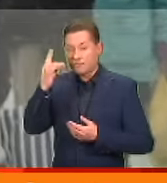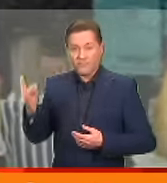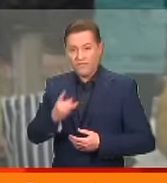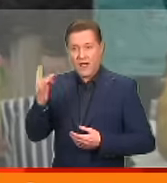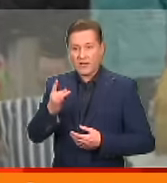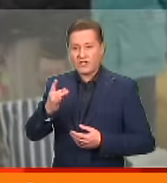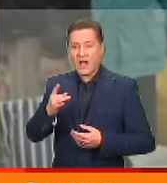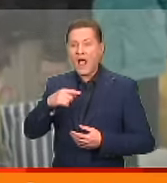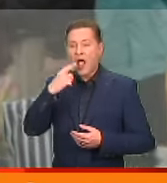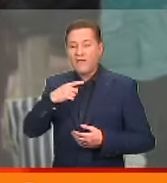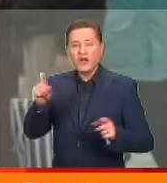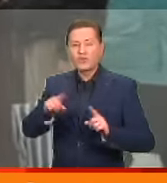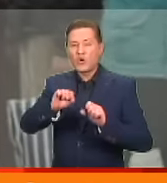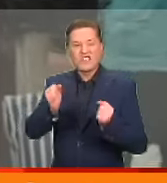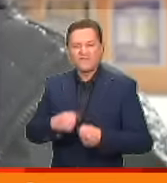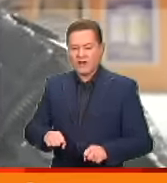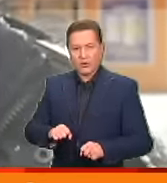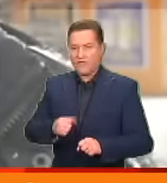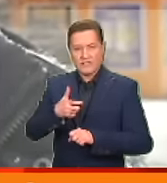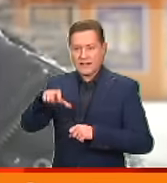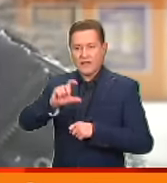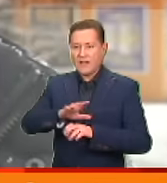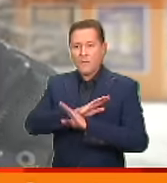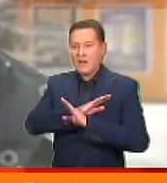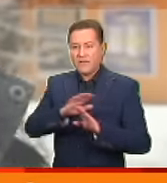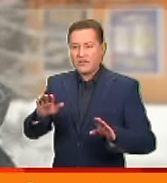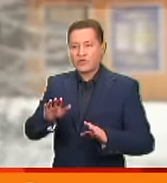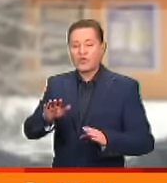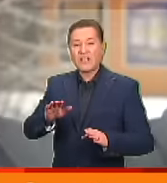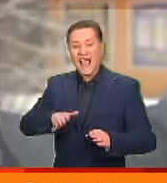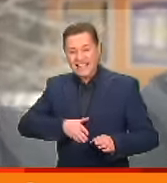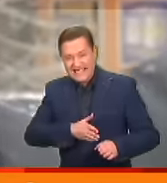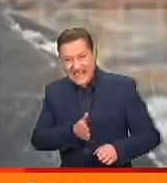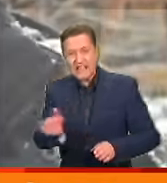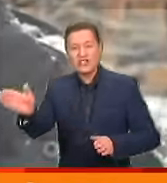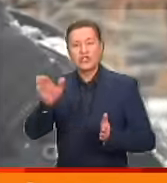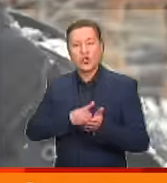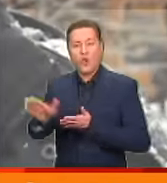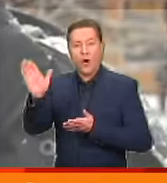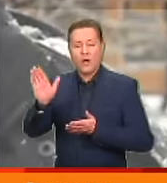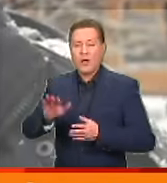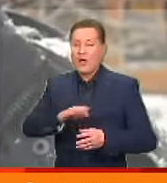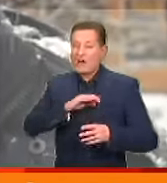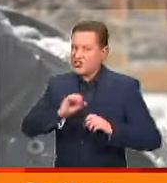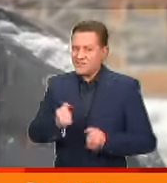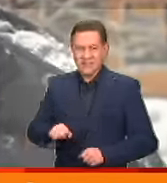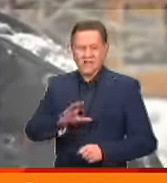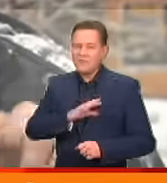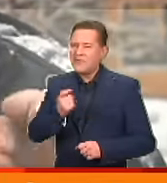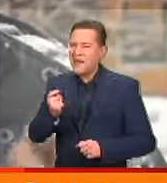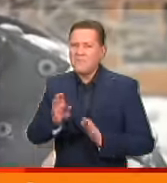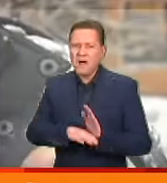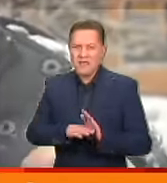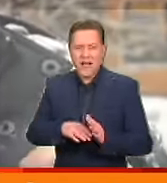вперше. Запевняє, швидкості не перевищував. Занесло, через ці ямки воно. Швидкість була мала зовсім,